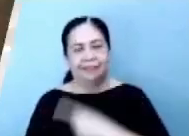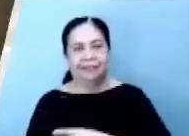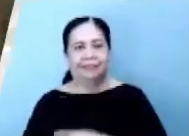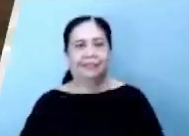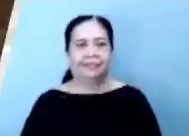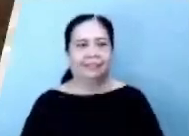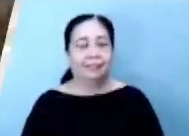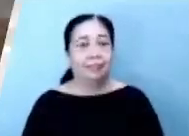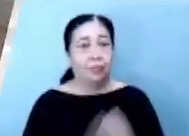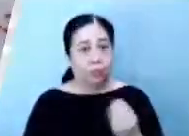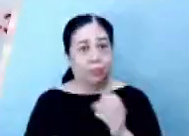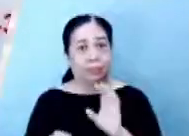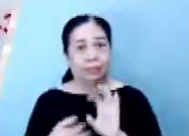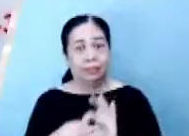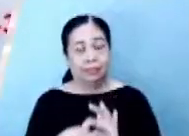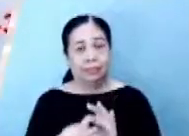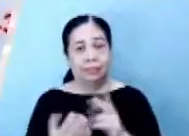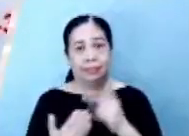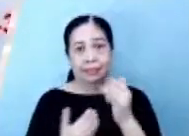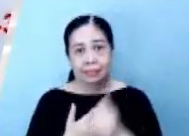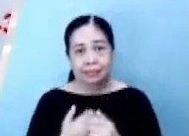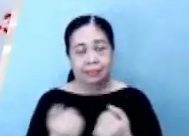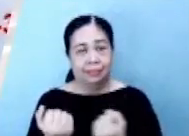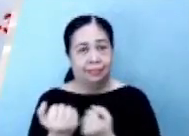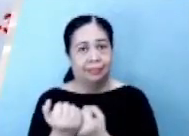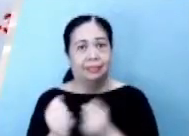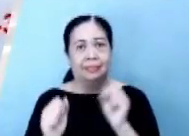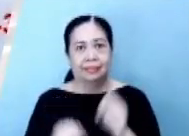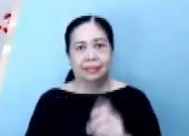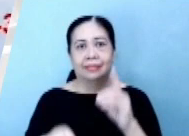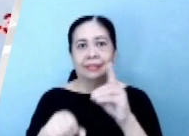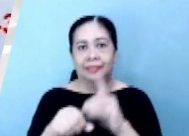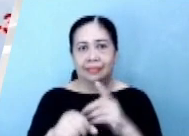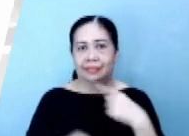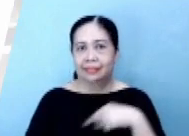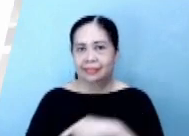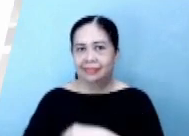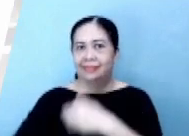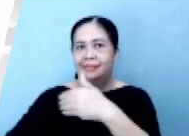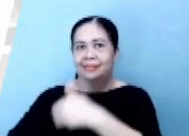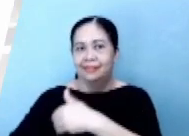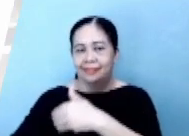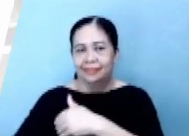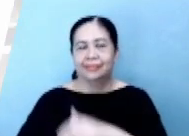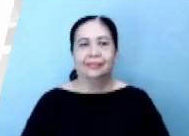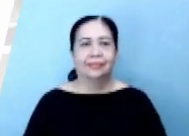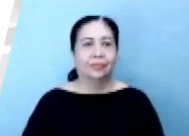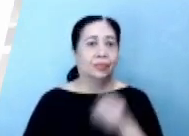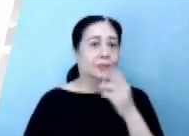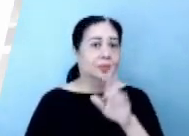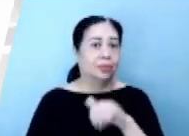sa aming mga proyekto, maaari po kayang magdeposito sa aming mga bank account o magpadala